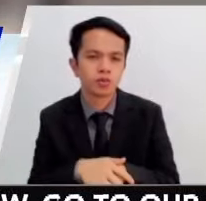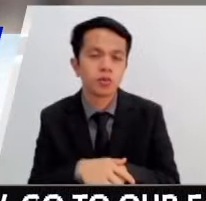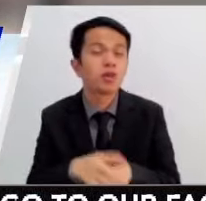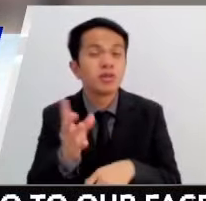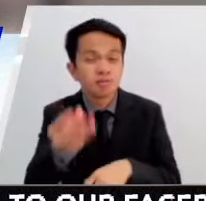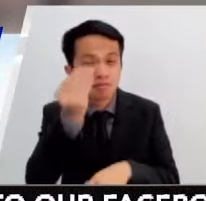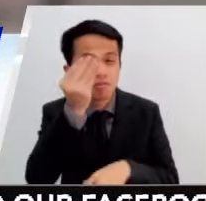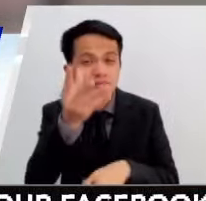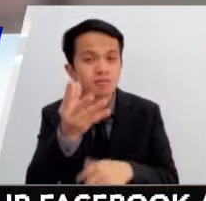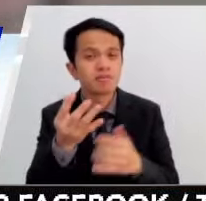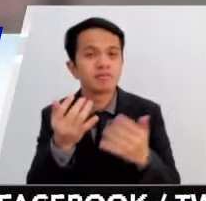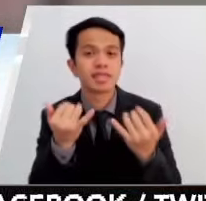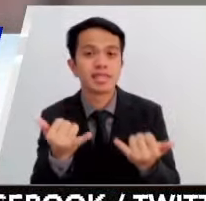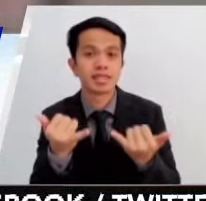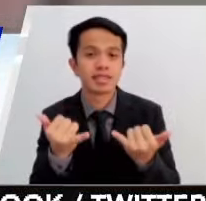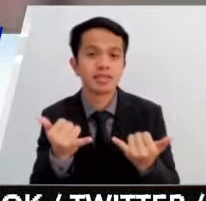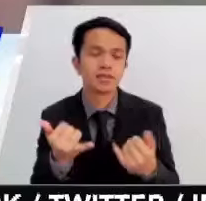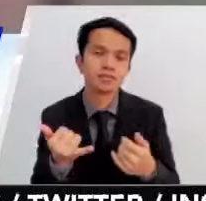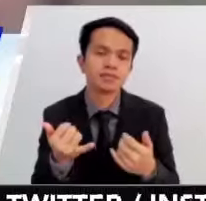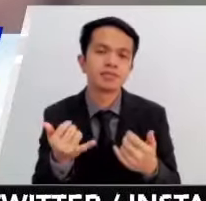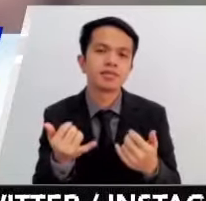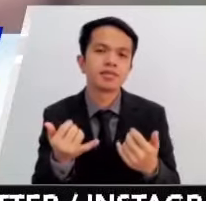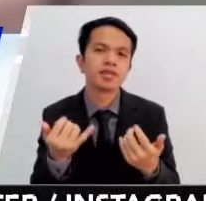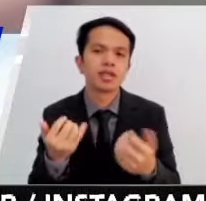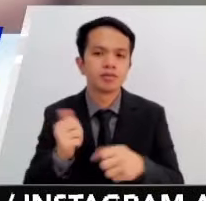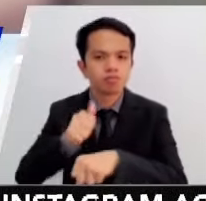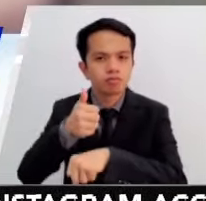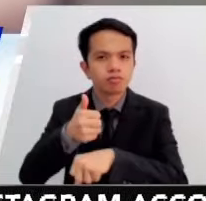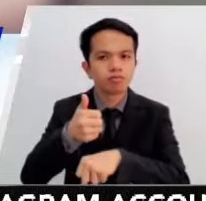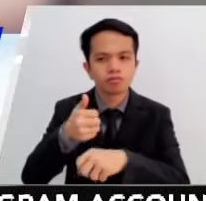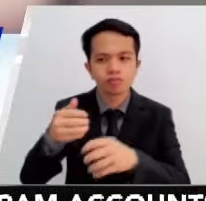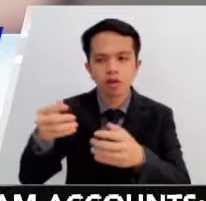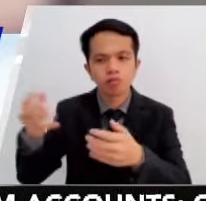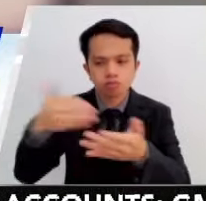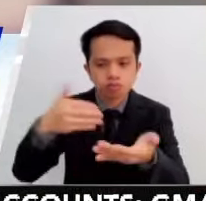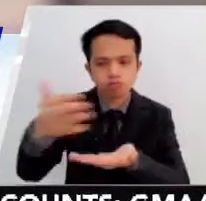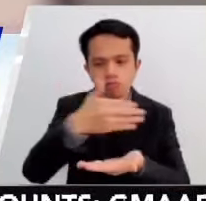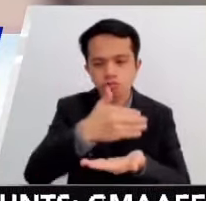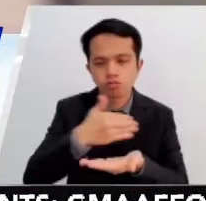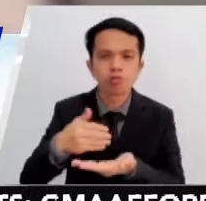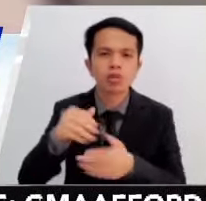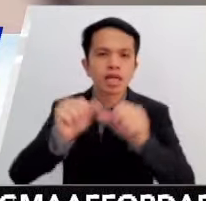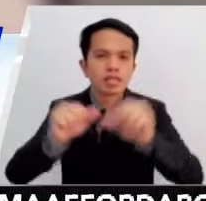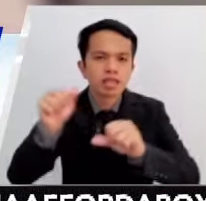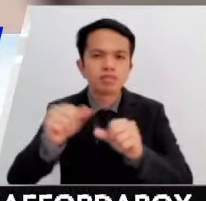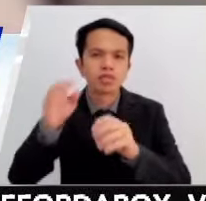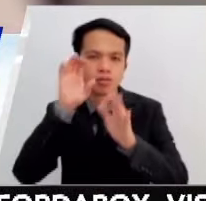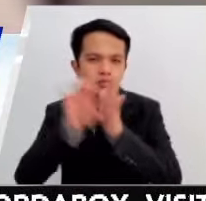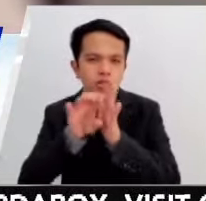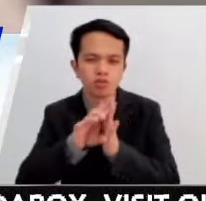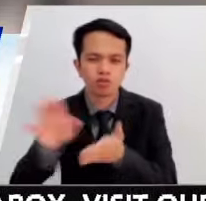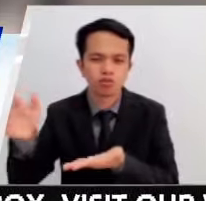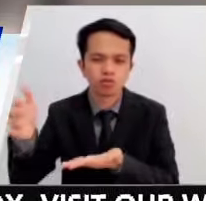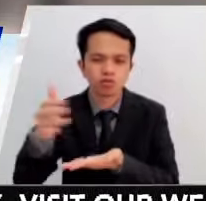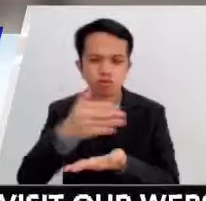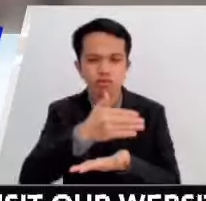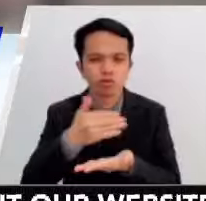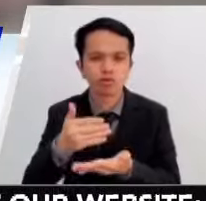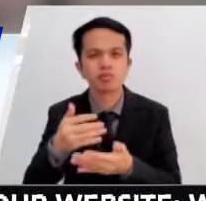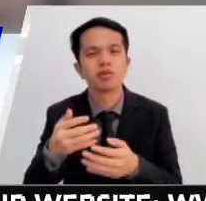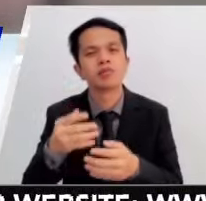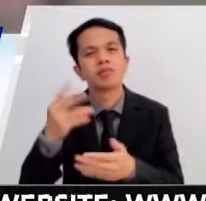In fact, pinapabuo na po namin yung mga pictures, mga assessments, at saka mga reports over the last 3 weeks ng kanyang